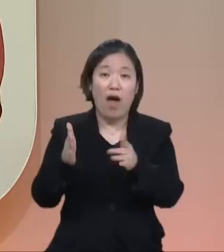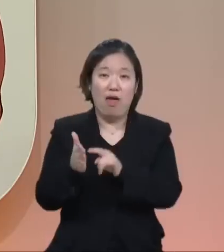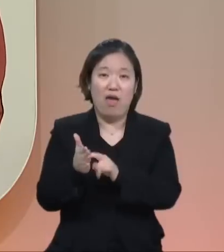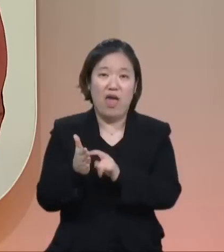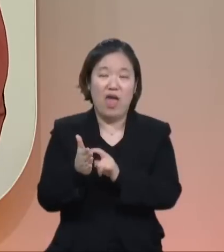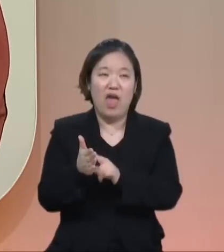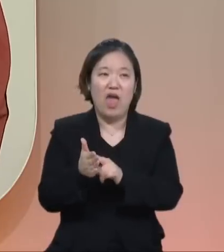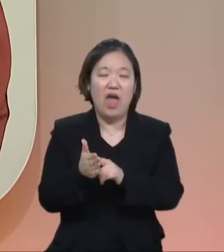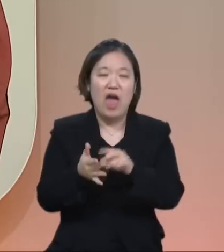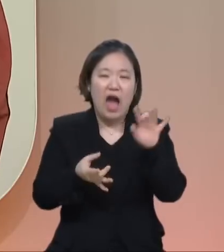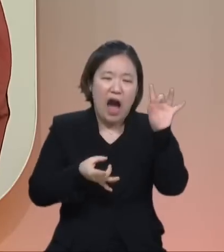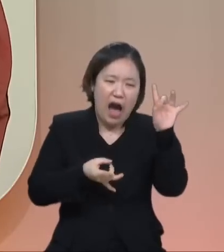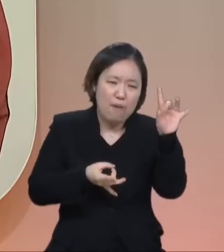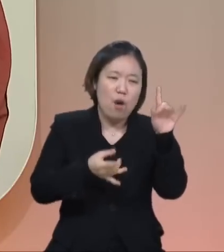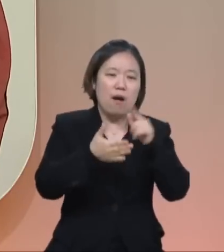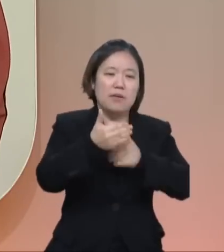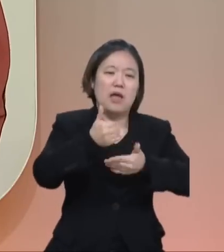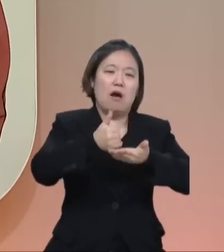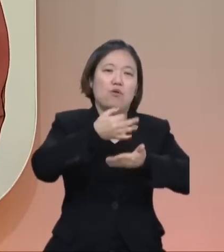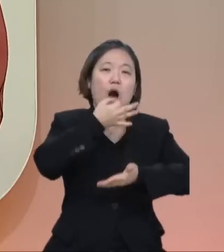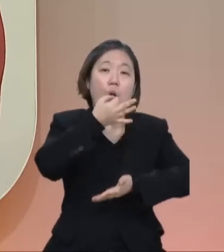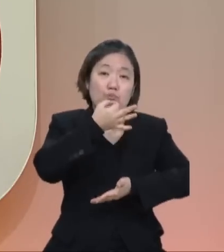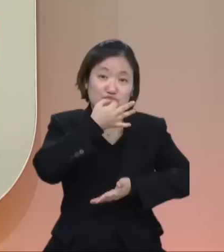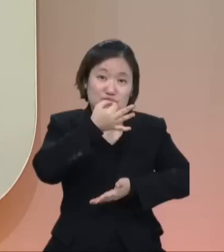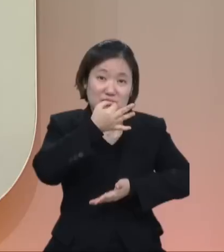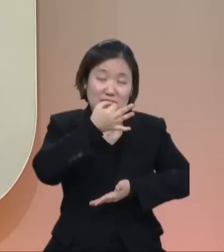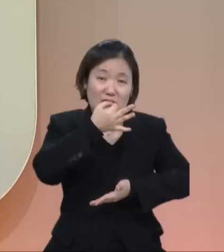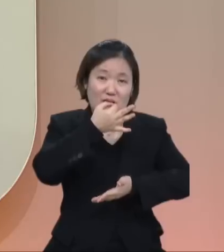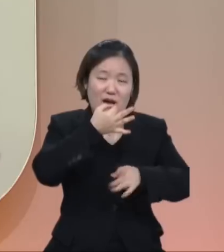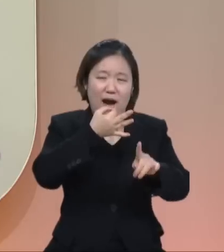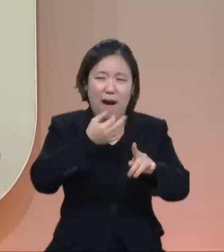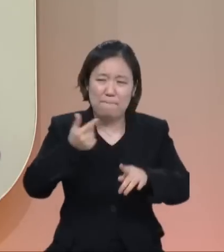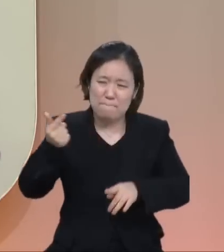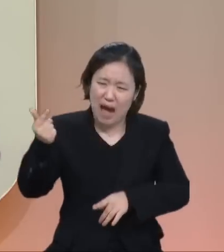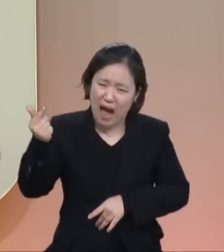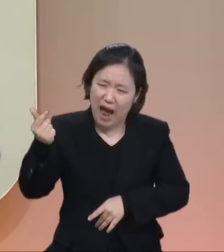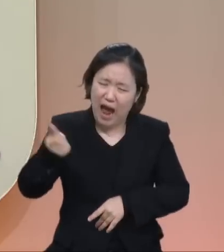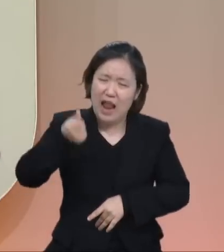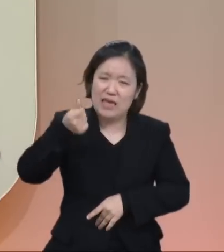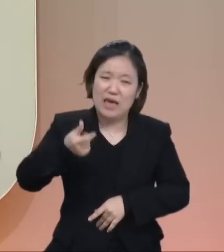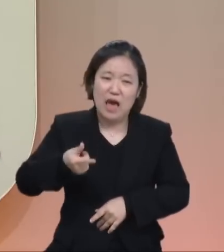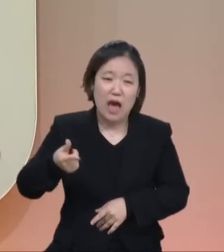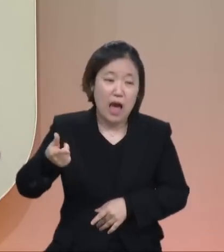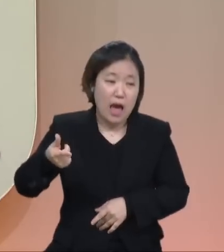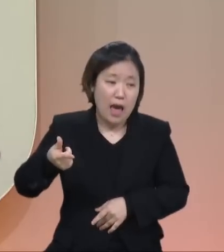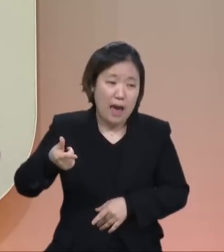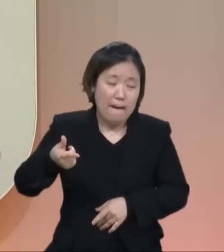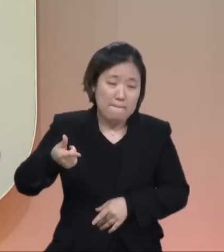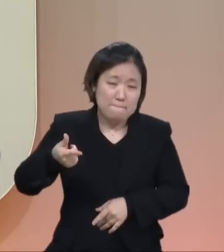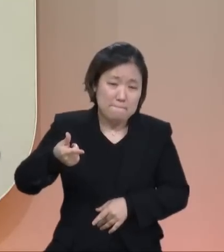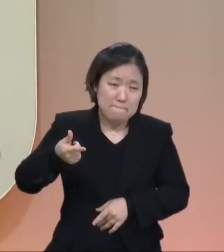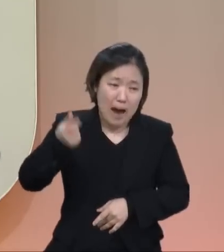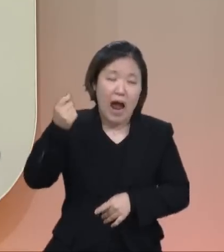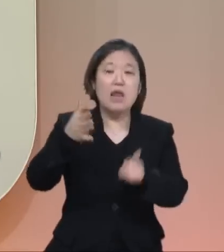나무아미타불 염불을 해서 차라리 빨리 극락세계 가겠다라고